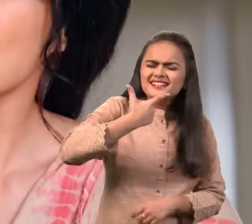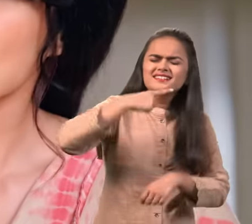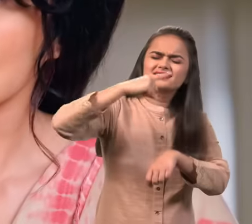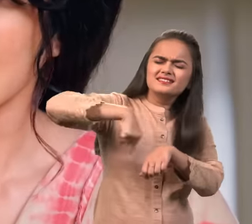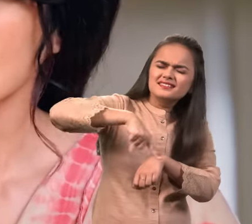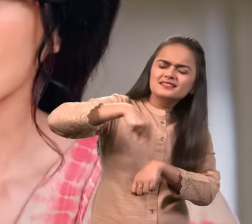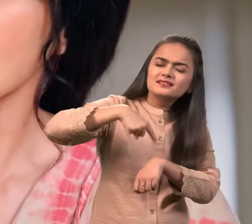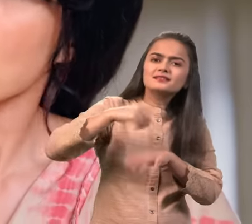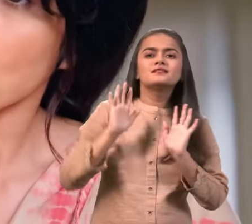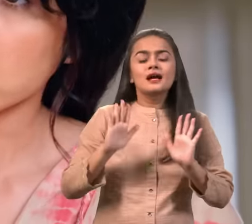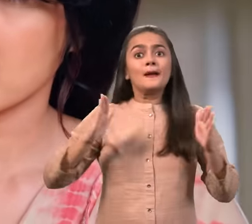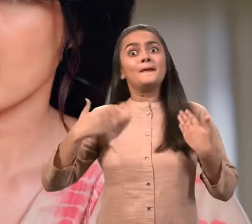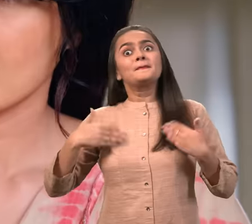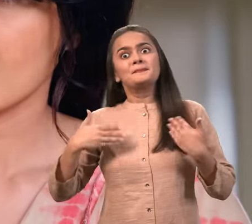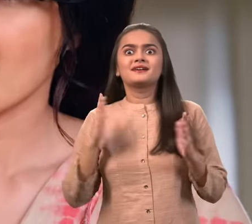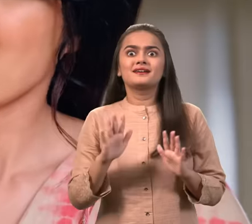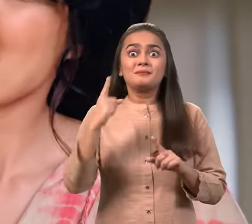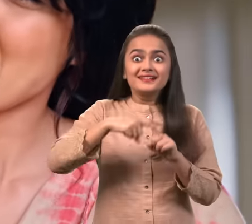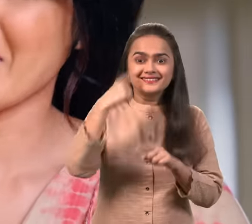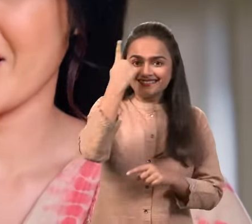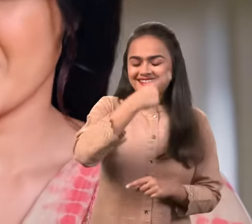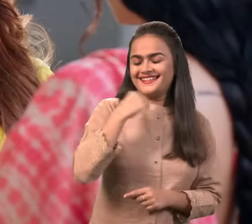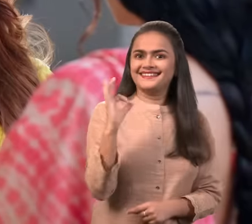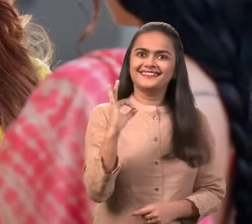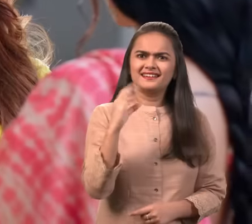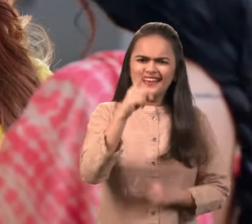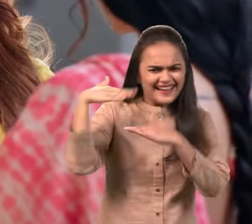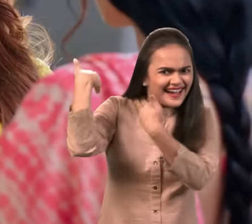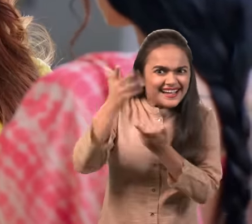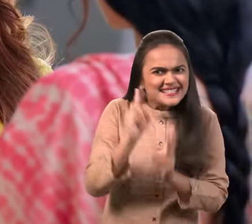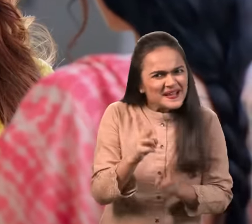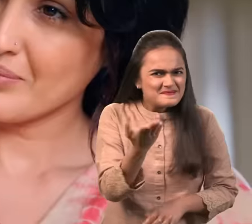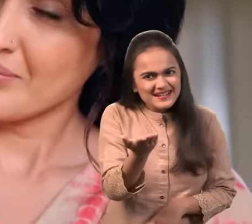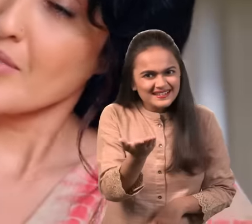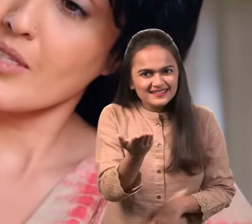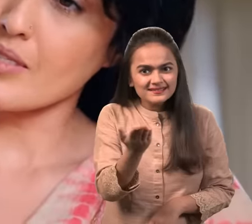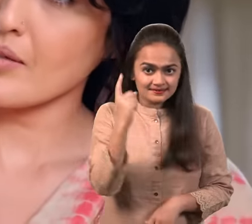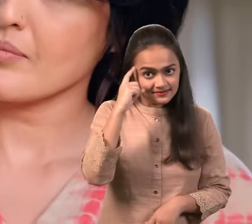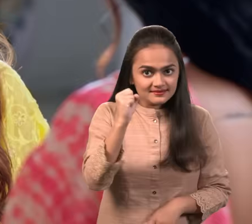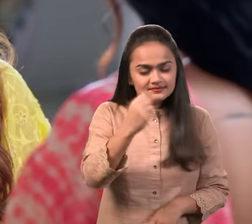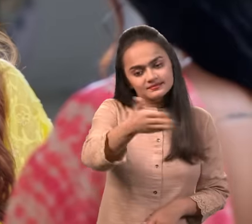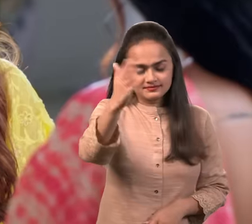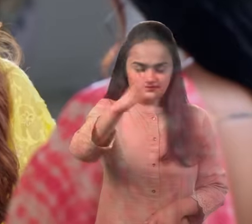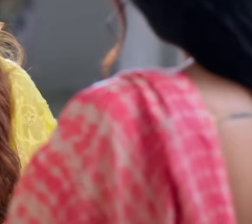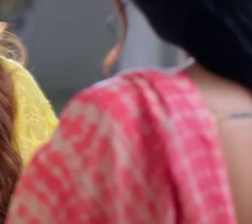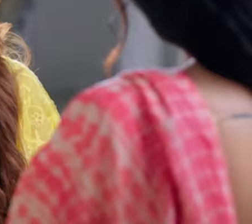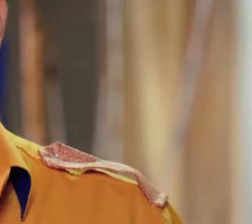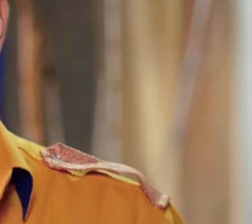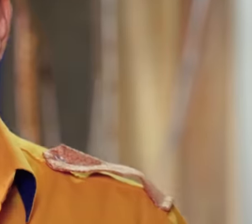हंसती मुस्कुराती खुश और सुंदर, जो तू हमेशा से। चल चल।